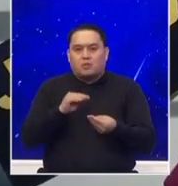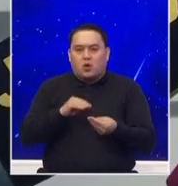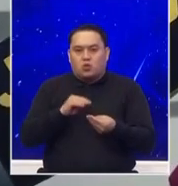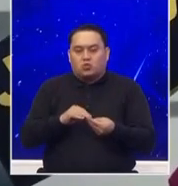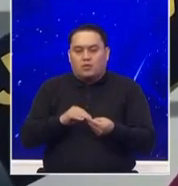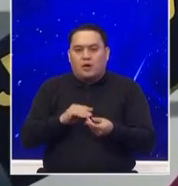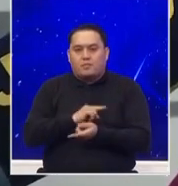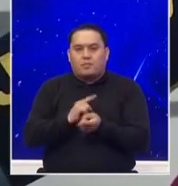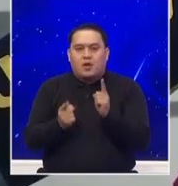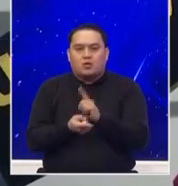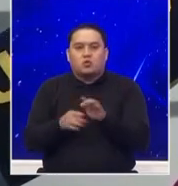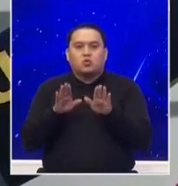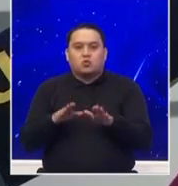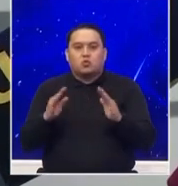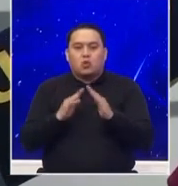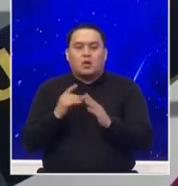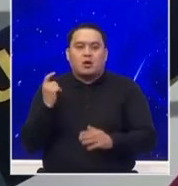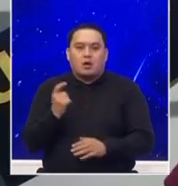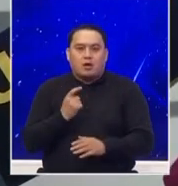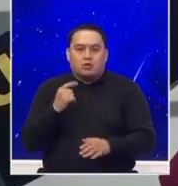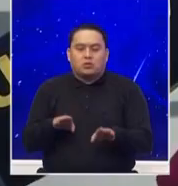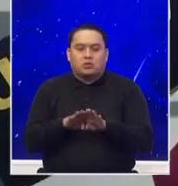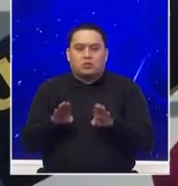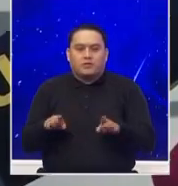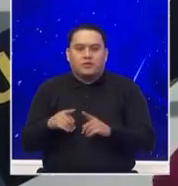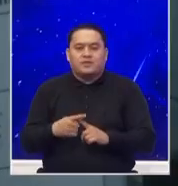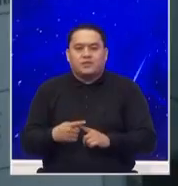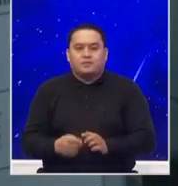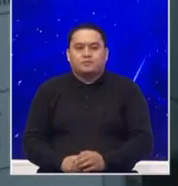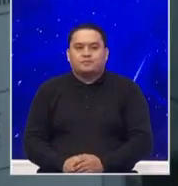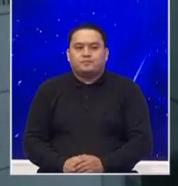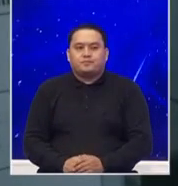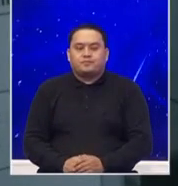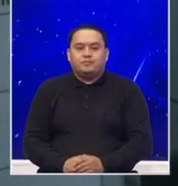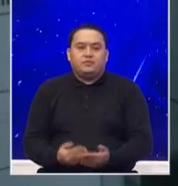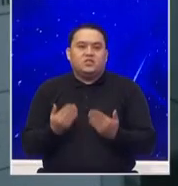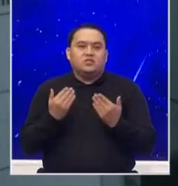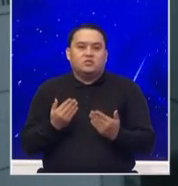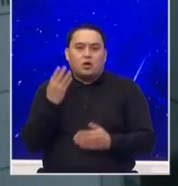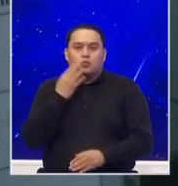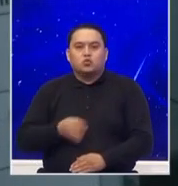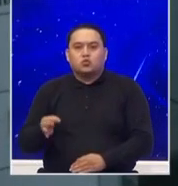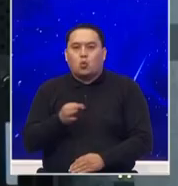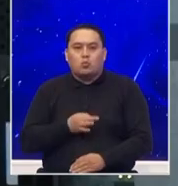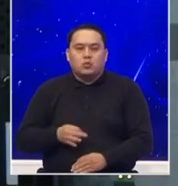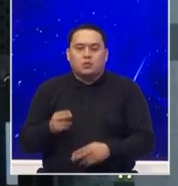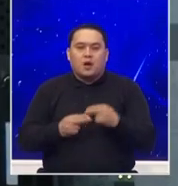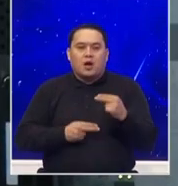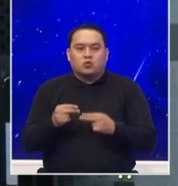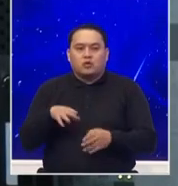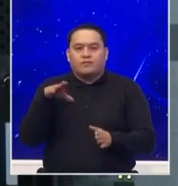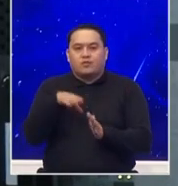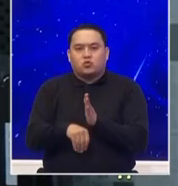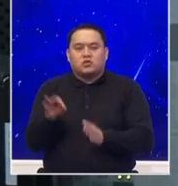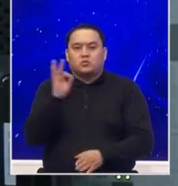доступны. Переход касается только домохозяйств с аналоговым телевещанием. В настоящее время в Алматинской области уже построены и введены